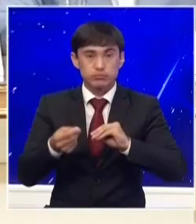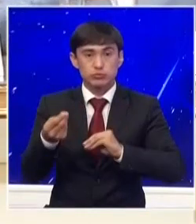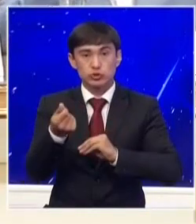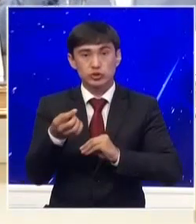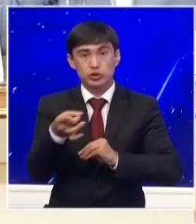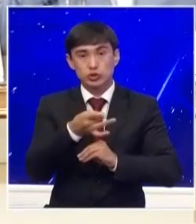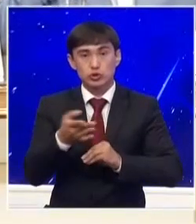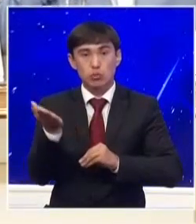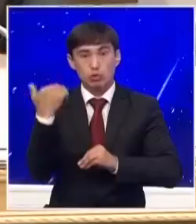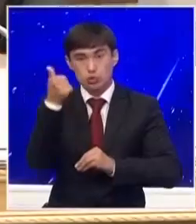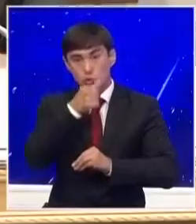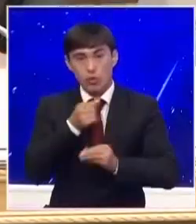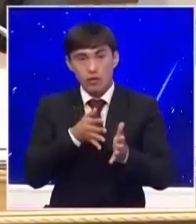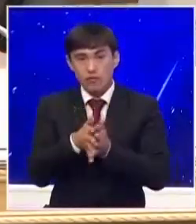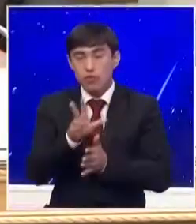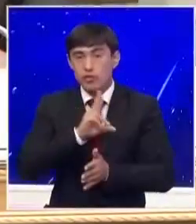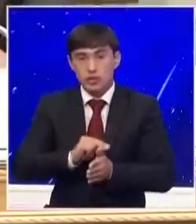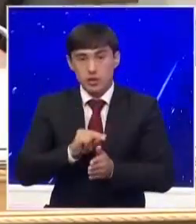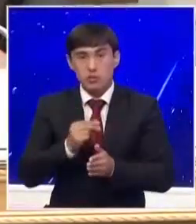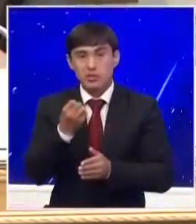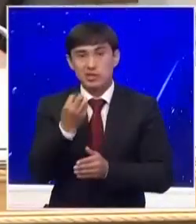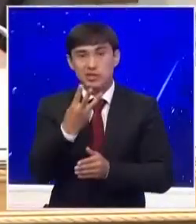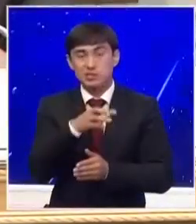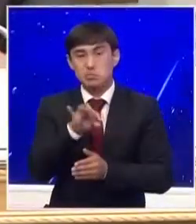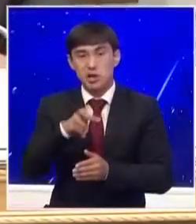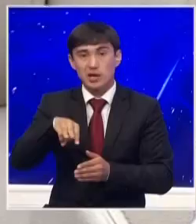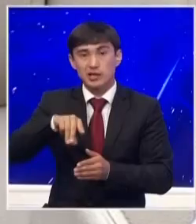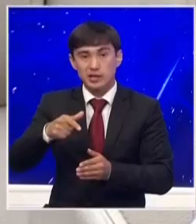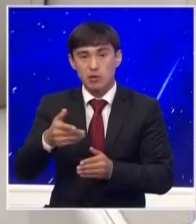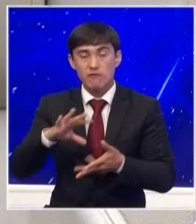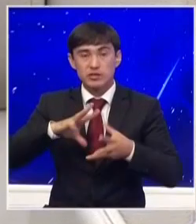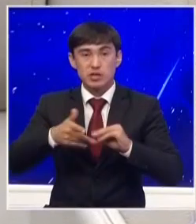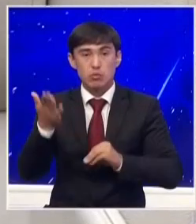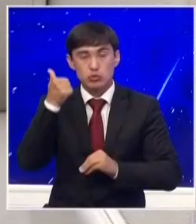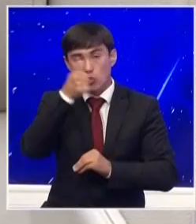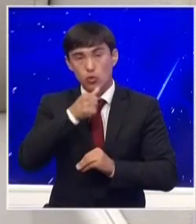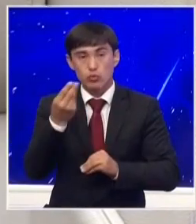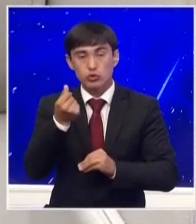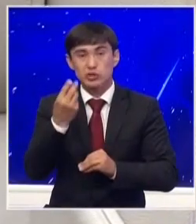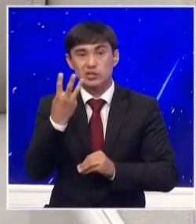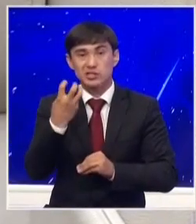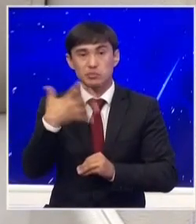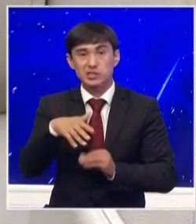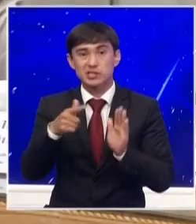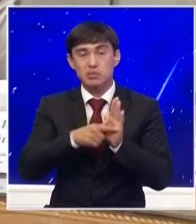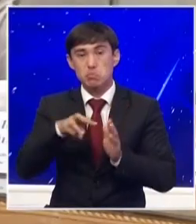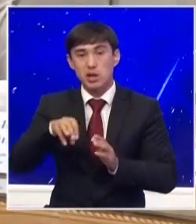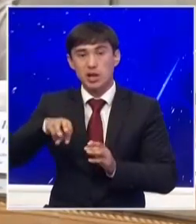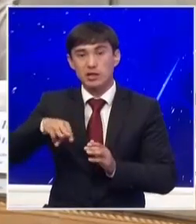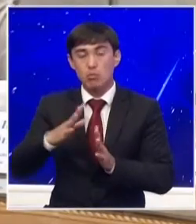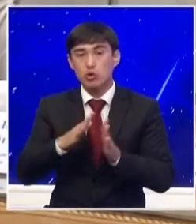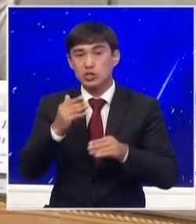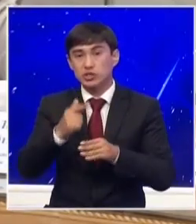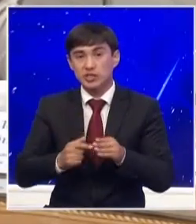за истекший год было неосвоено 13 миллиардов тенге. В целом прошлогодний бюджет составил 357 миллиардов.